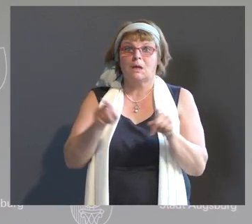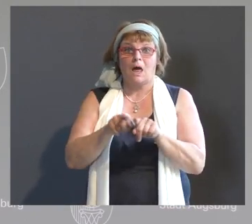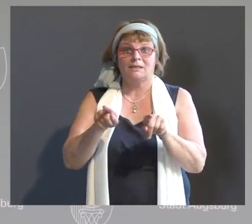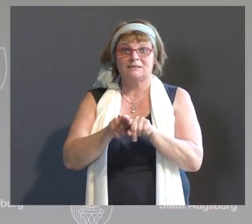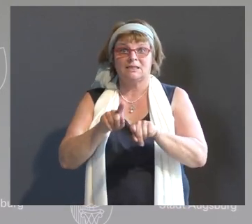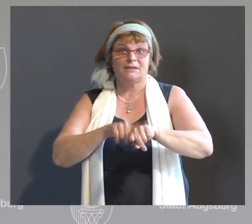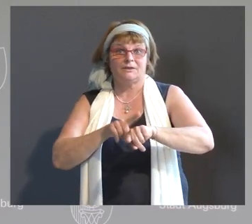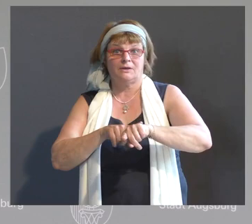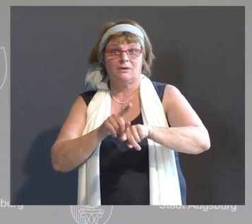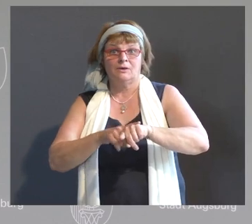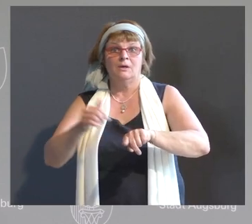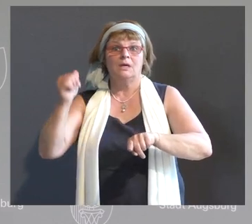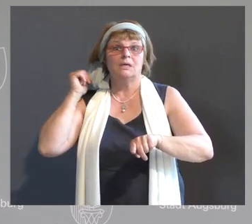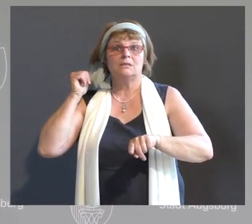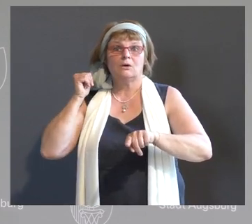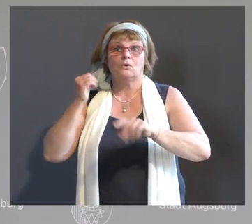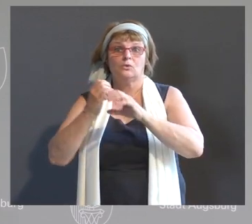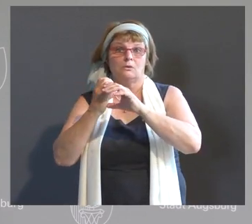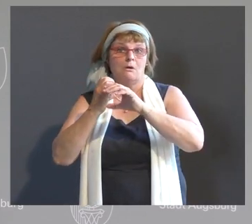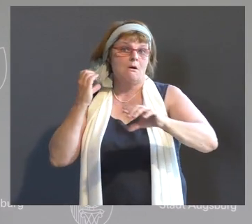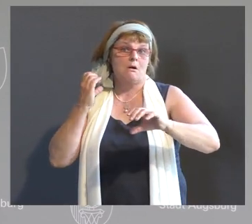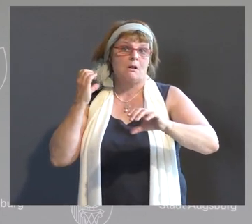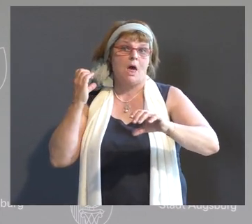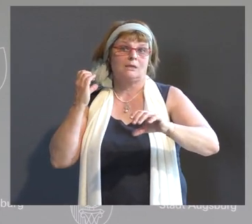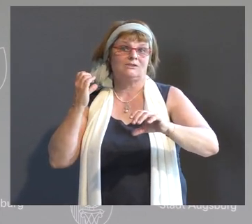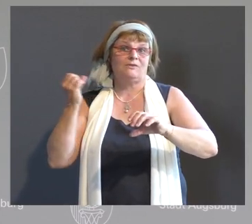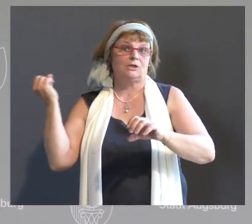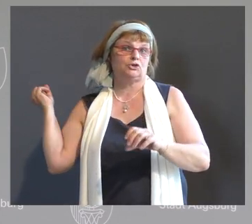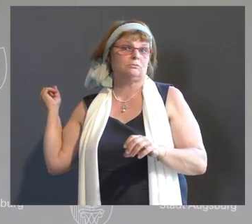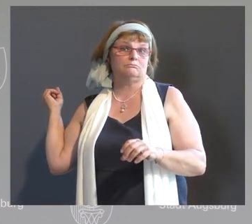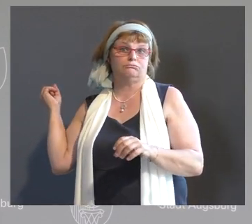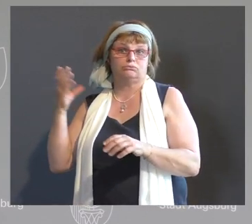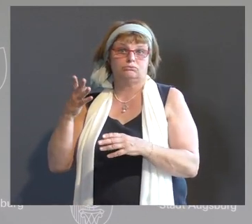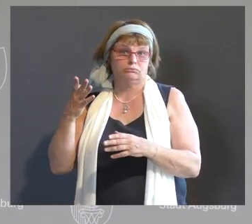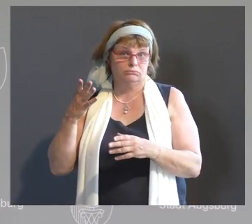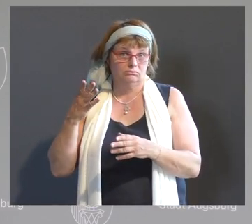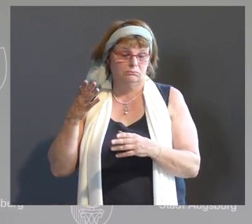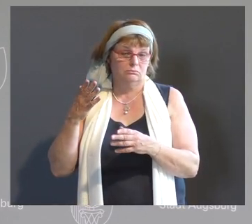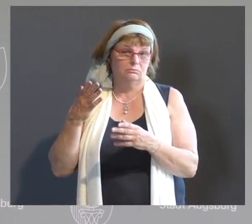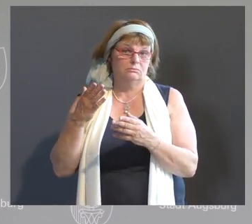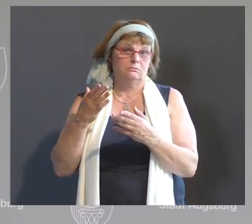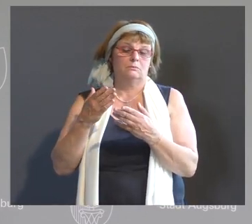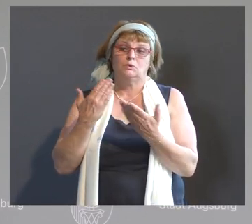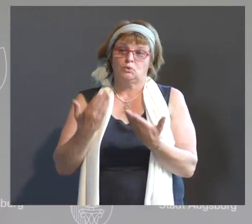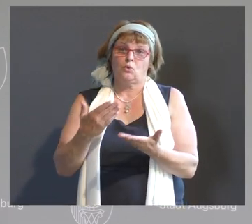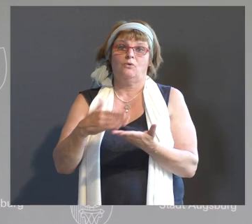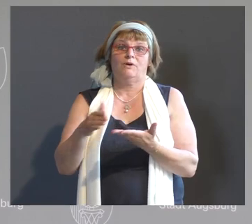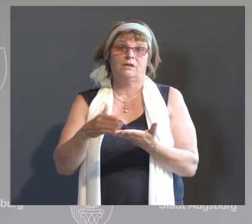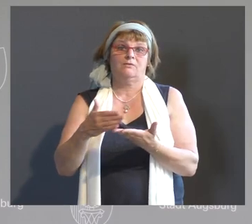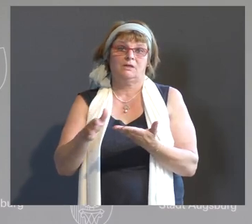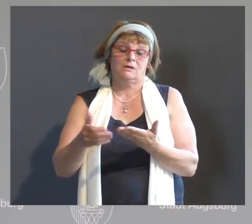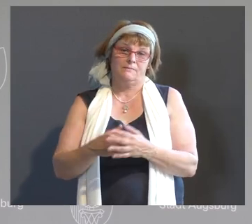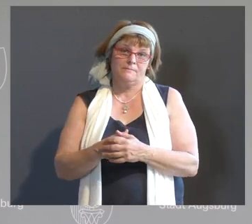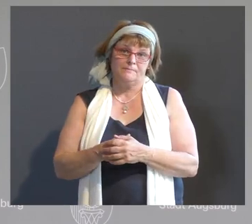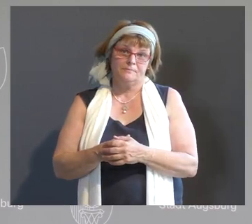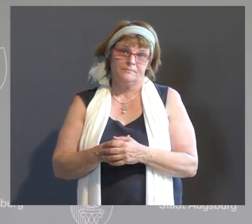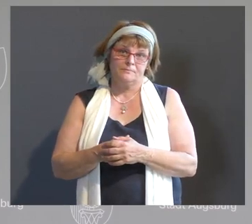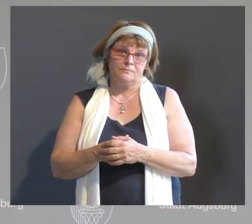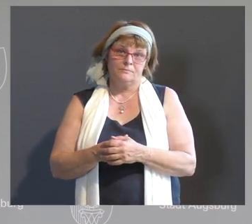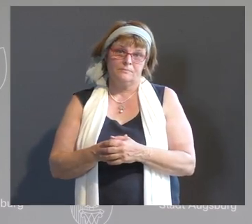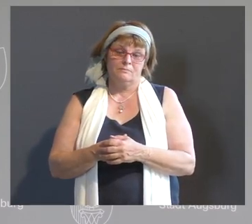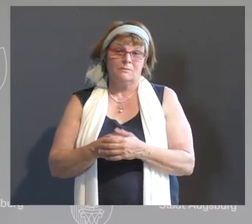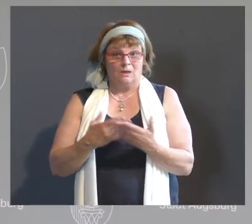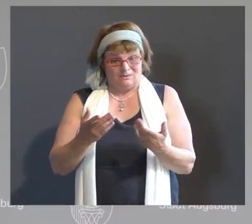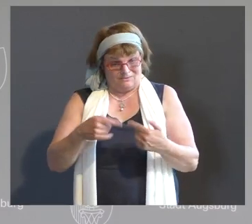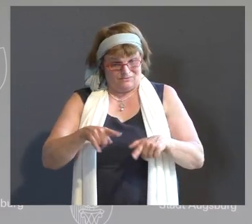fliegt aus dem Hintergrund eine Glasflasche, die es meines Wissens ein Reinigungsfahrzeug getroffen hat und so weiter und so fort. Damit war